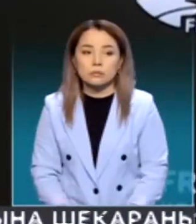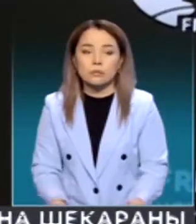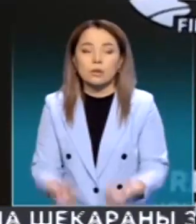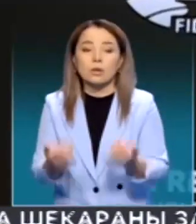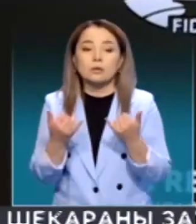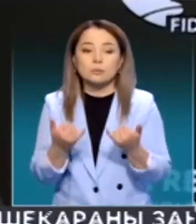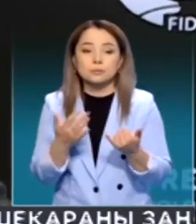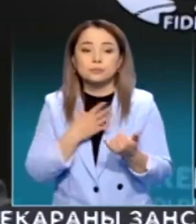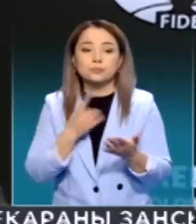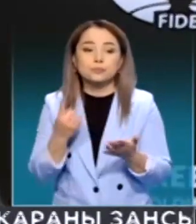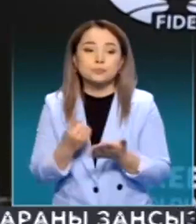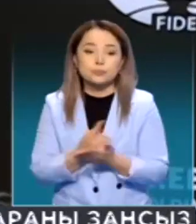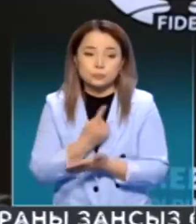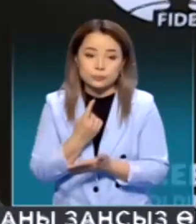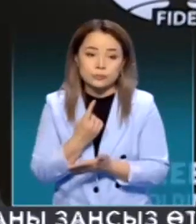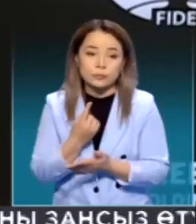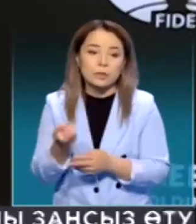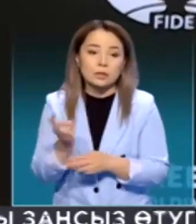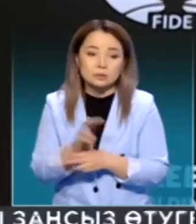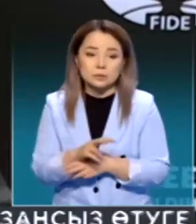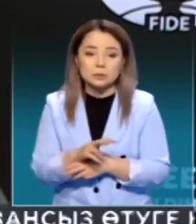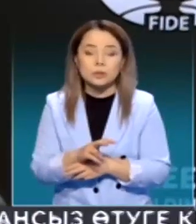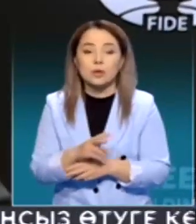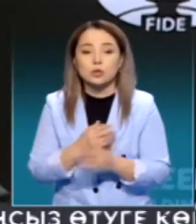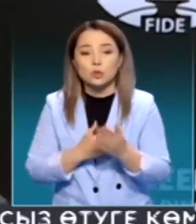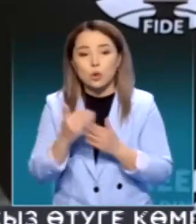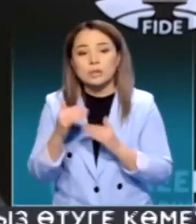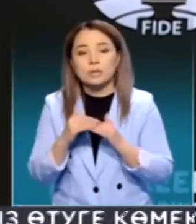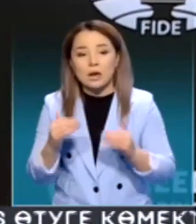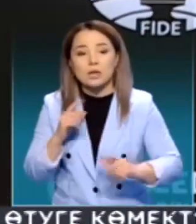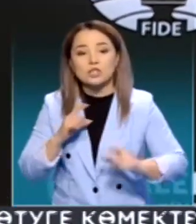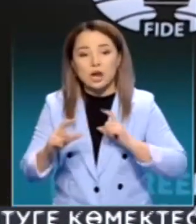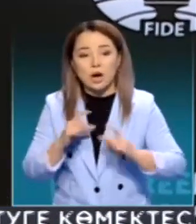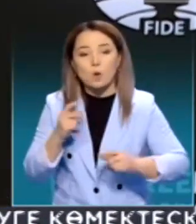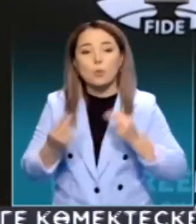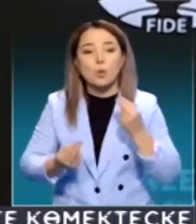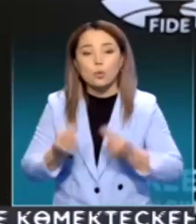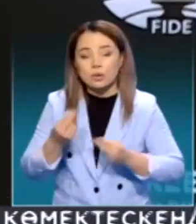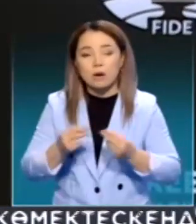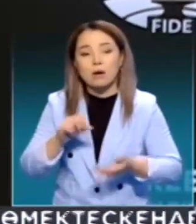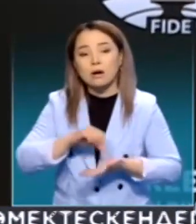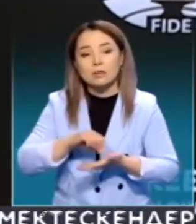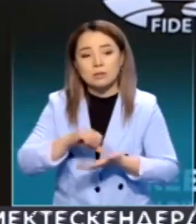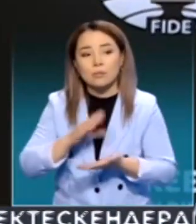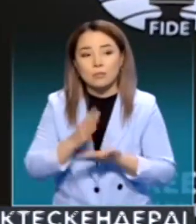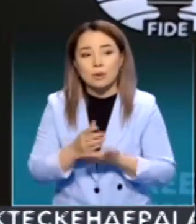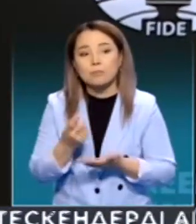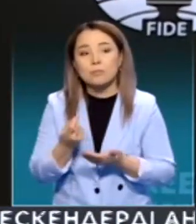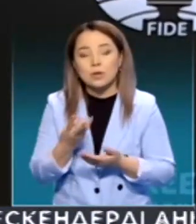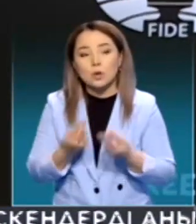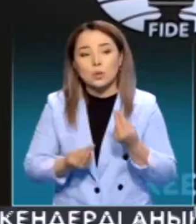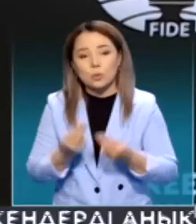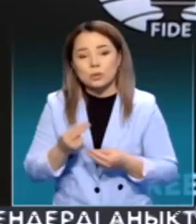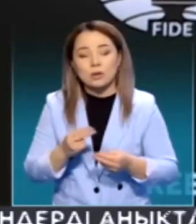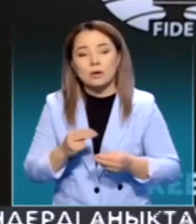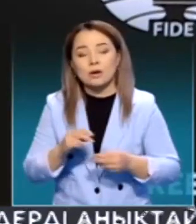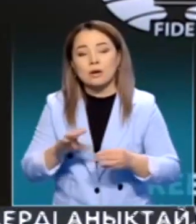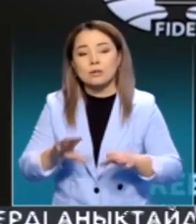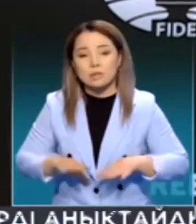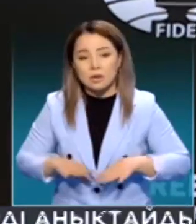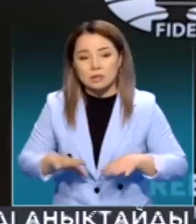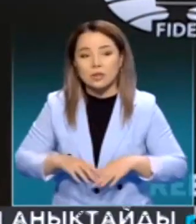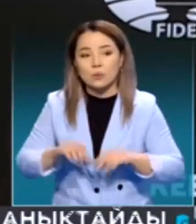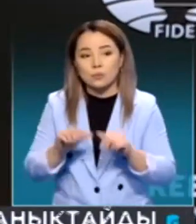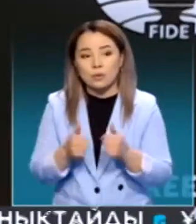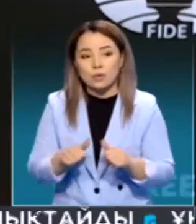Сегодня я, конечно, первый раз. Мен бүгін бірінші рет осындай жоғары деңгейдегі шахмат ойынына қатысып жатырмын. Бірінші жүріс жасадым. Ол ақ түсті фигура болды. Онымен